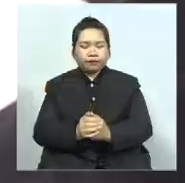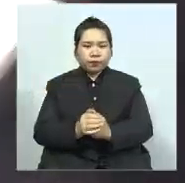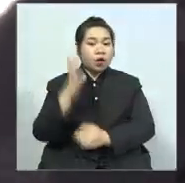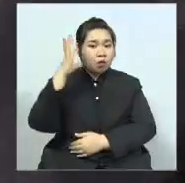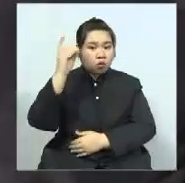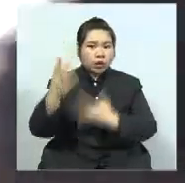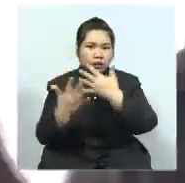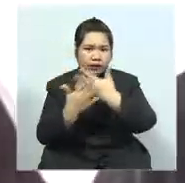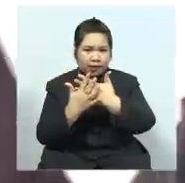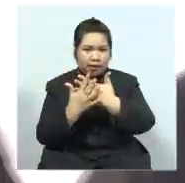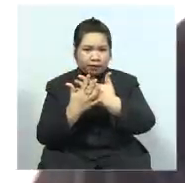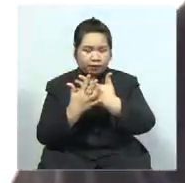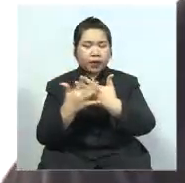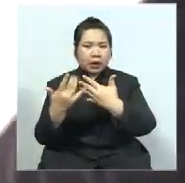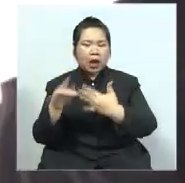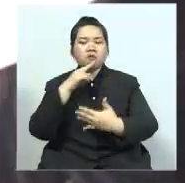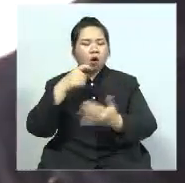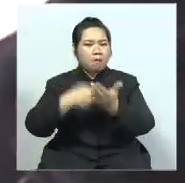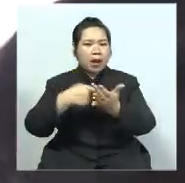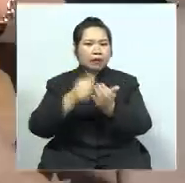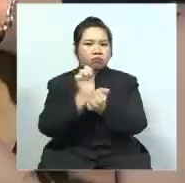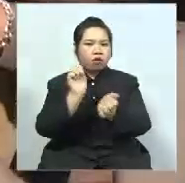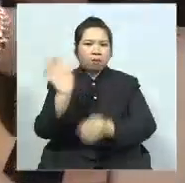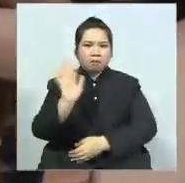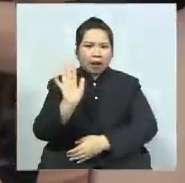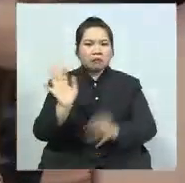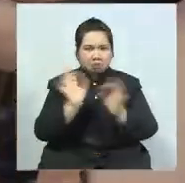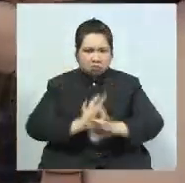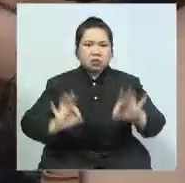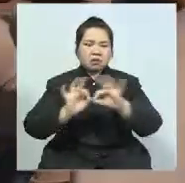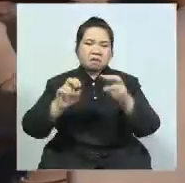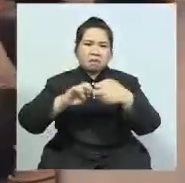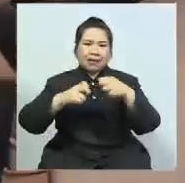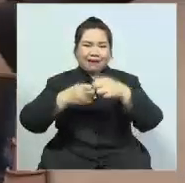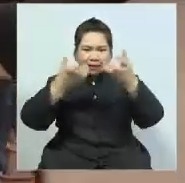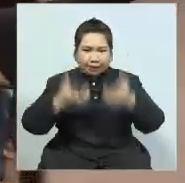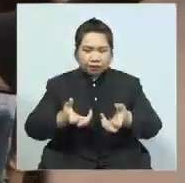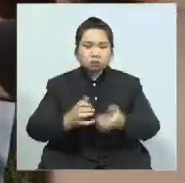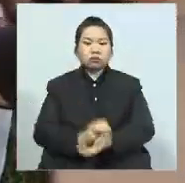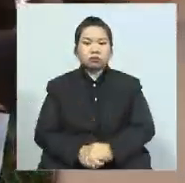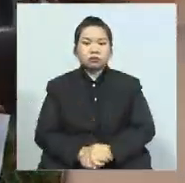าไปฝากขังที่ศาลอาญาพร้อมคัดค้านการประกันตัวเนื่องจากเป็นคดีอุกชะกันค่ะ